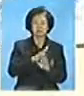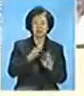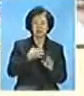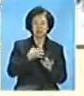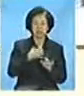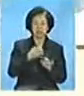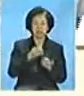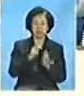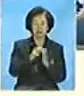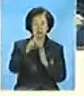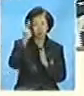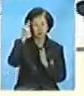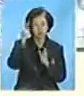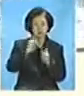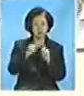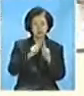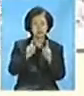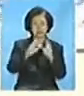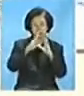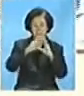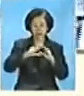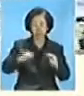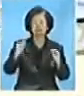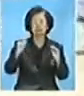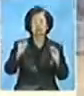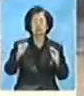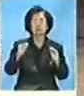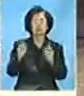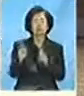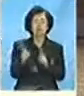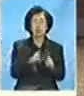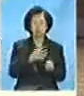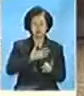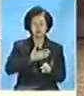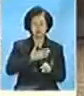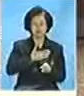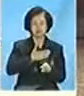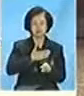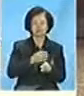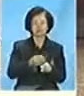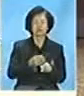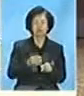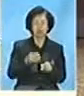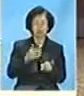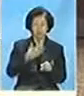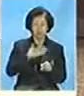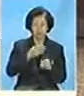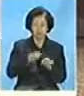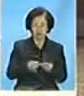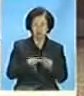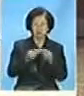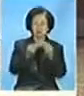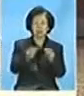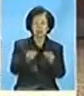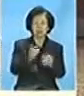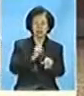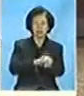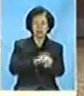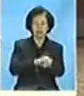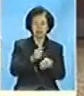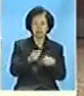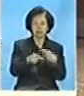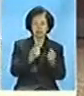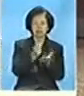การณ์ต่างๆเหล่านั้นสูญสลายไปเพราะตัวผมผมก็เลยเสียสละเวลาบางส่วนไปช่ว